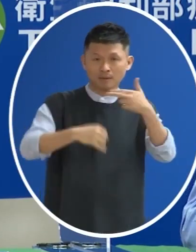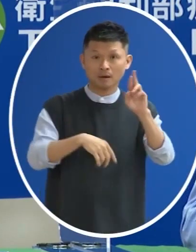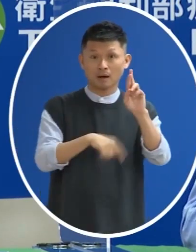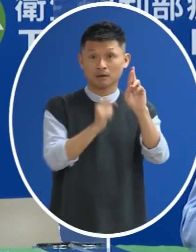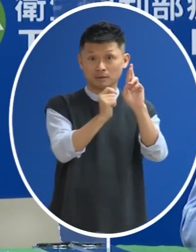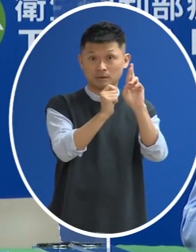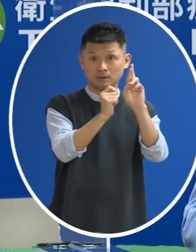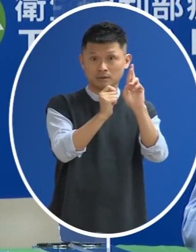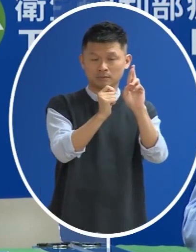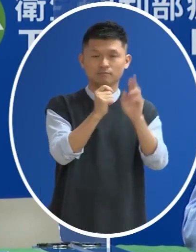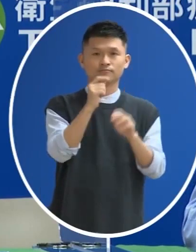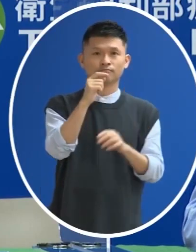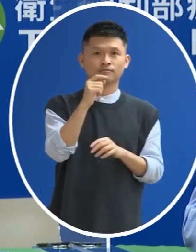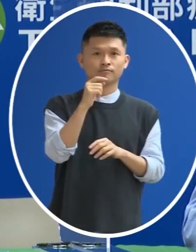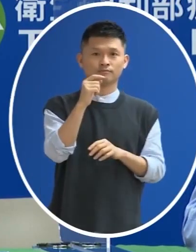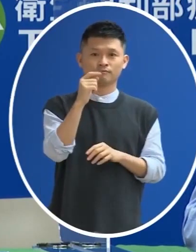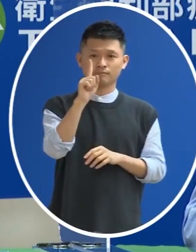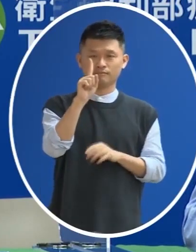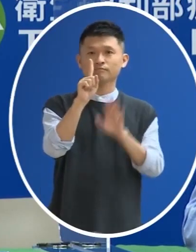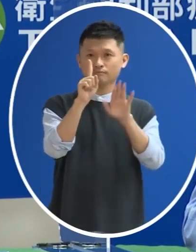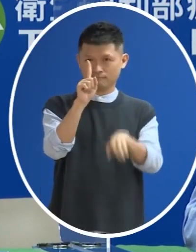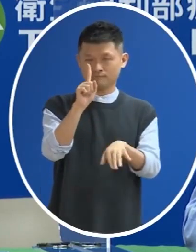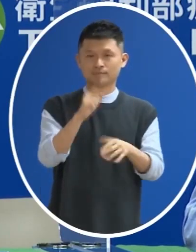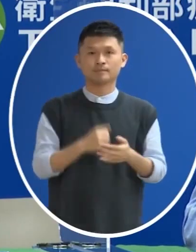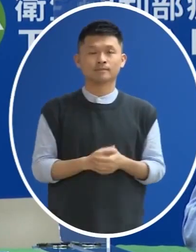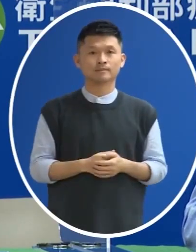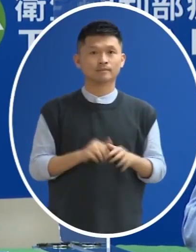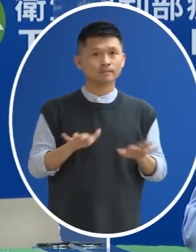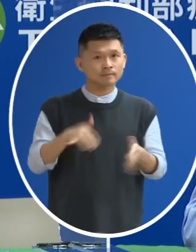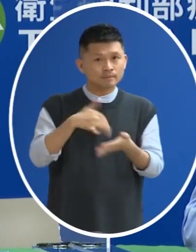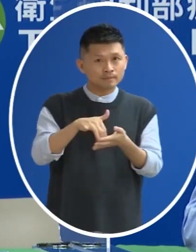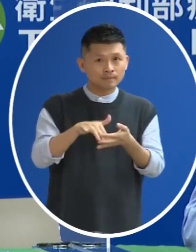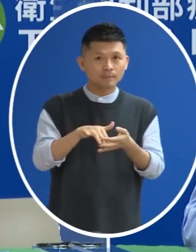值都小于一了哈。像我们自己是算